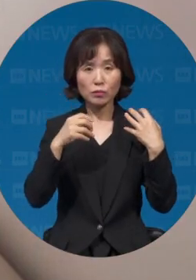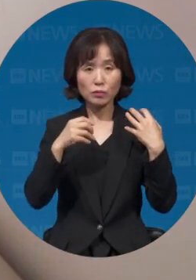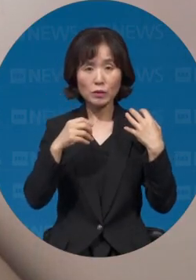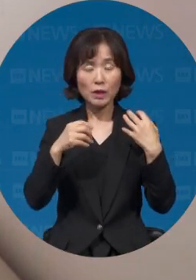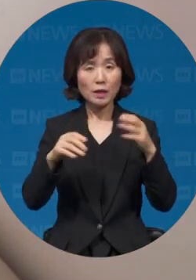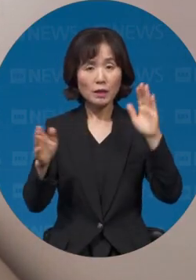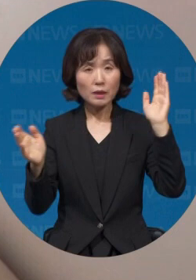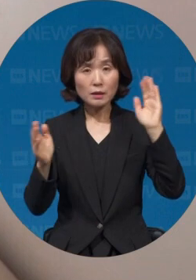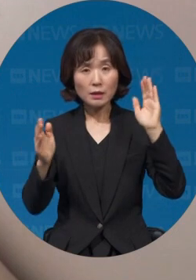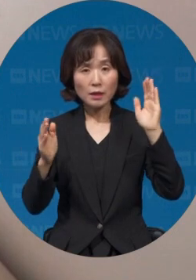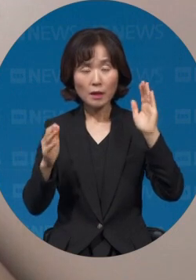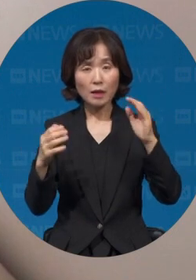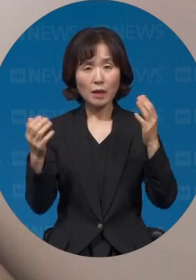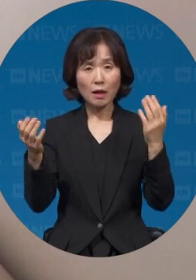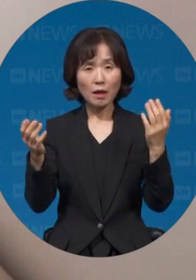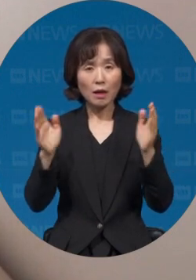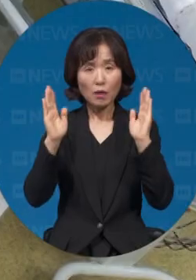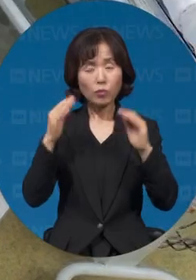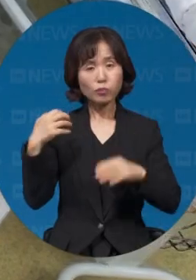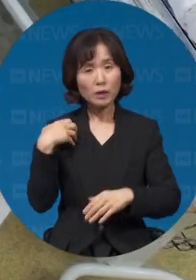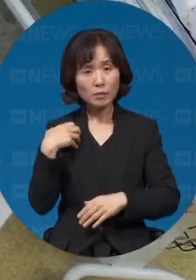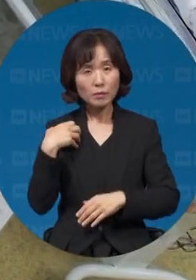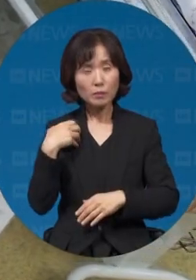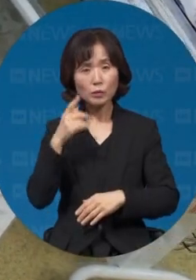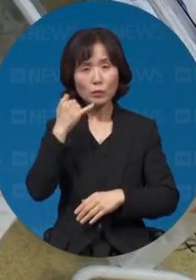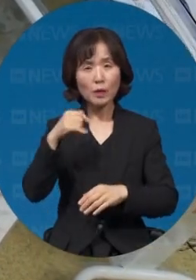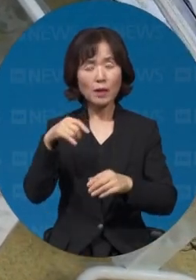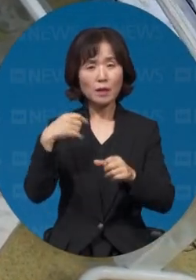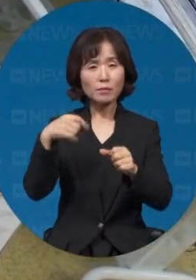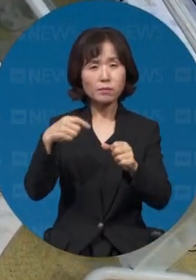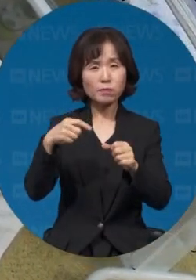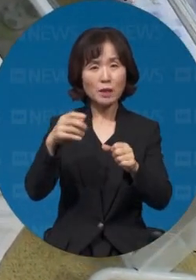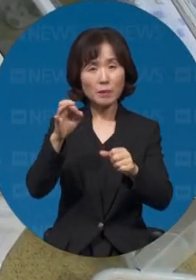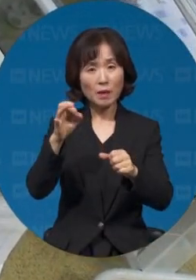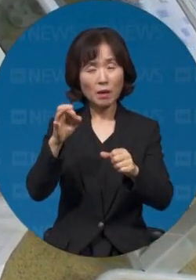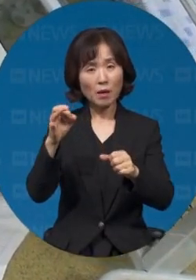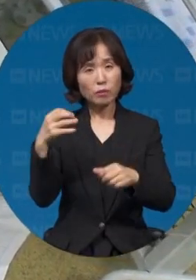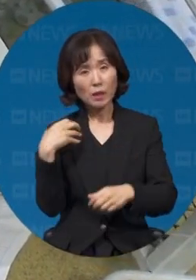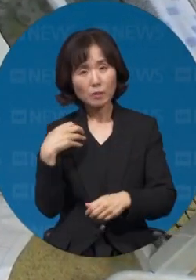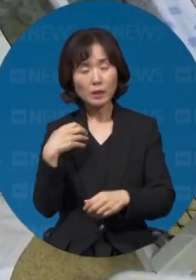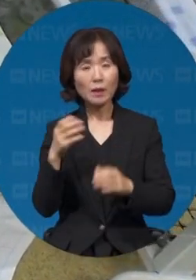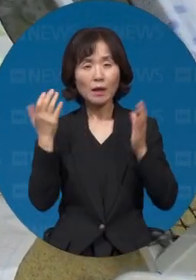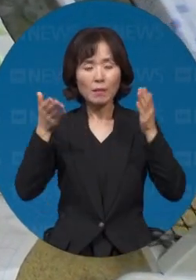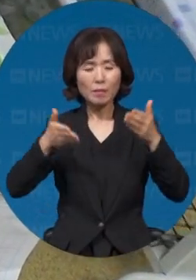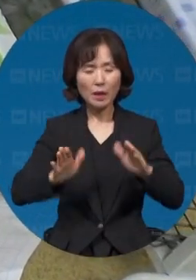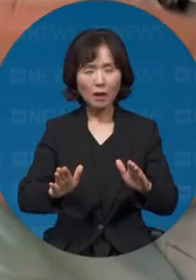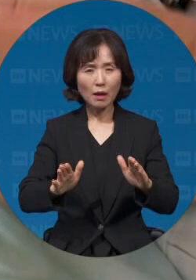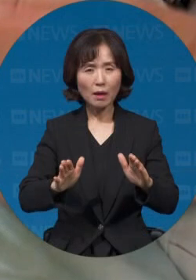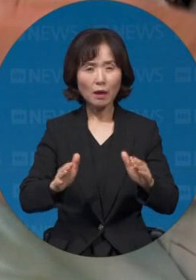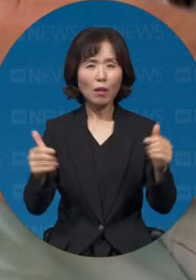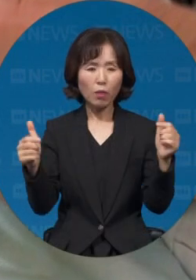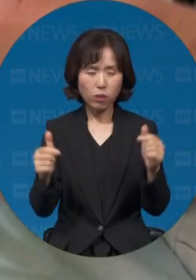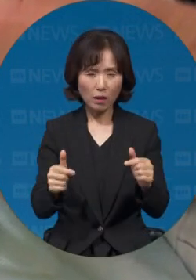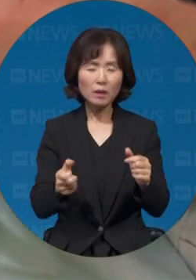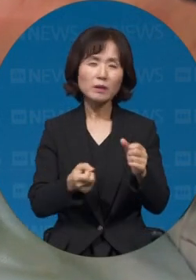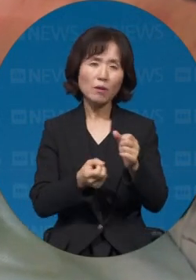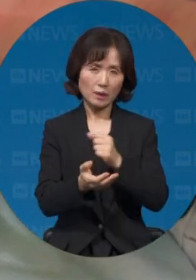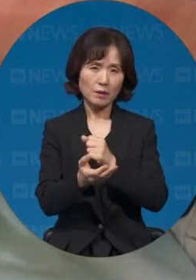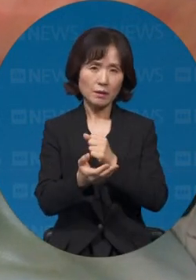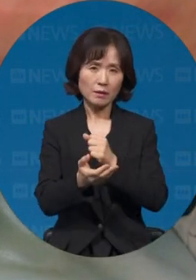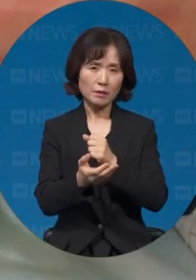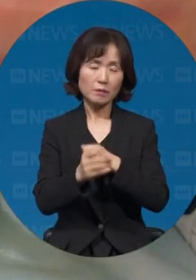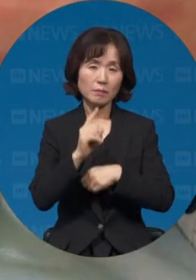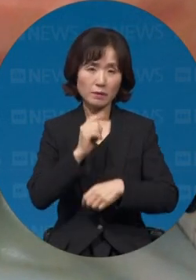학업 부담과 부모의 교육비 지출 부담이 출생률 하락에도 영향을 끼치는 것으로 판단했다고 전했습니다.